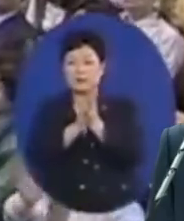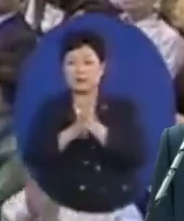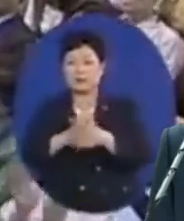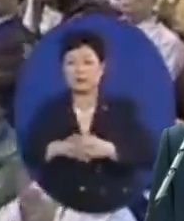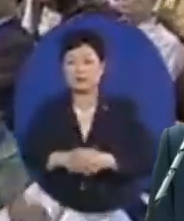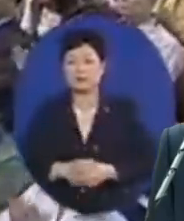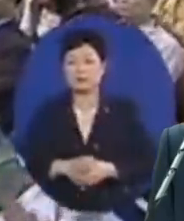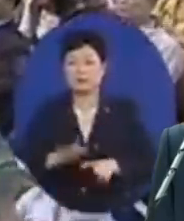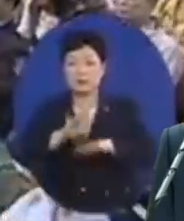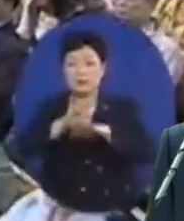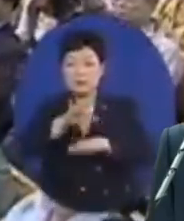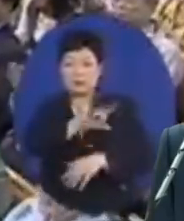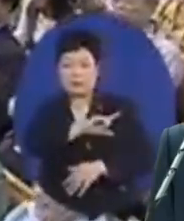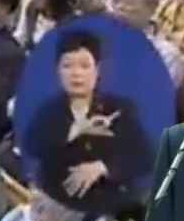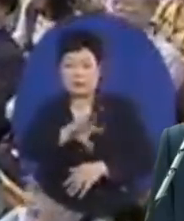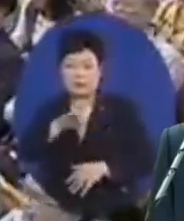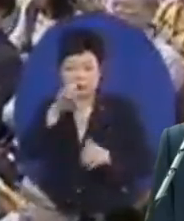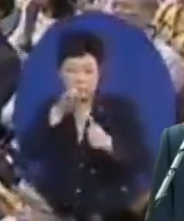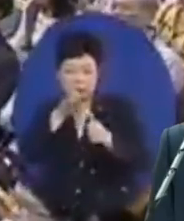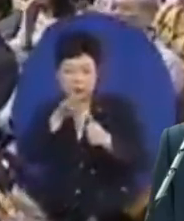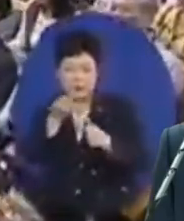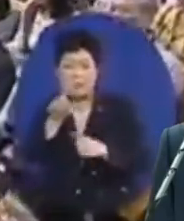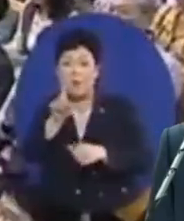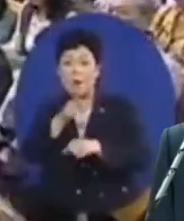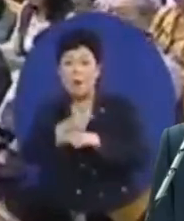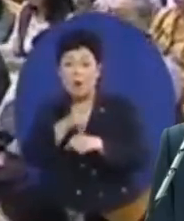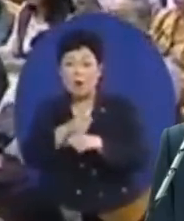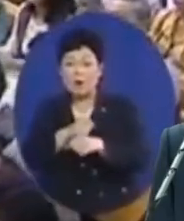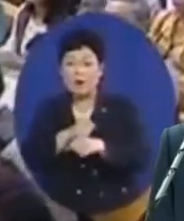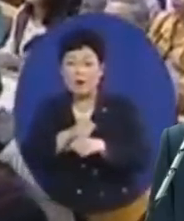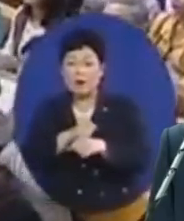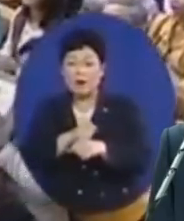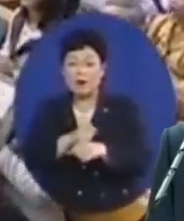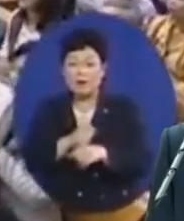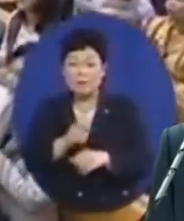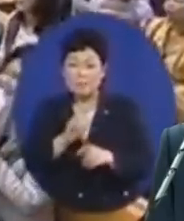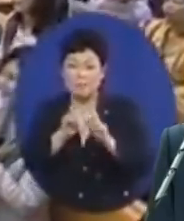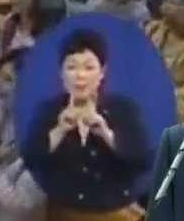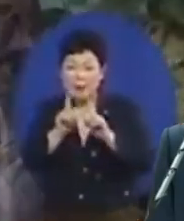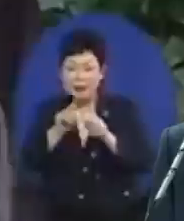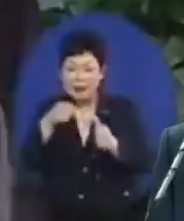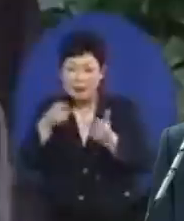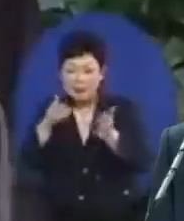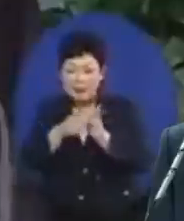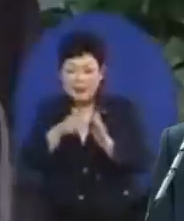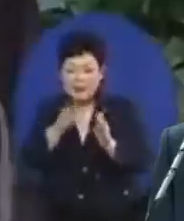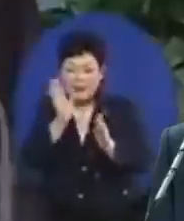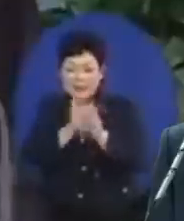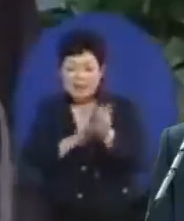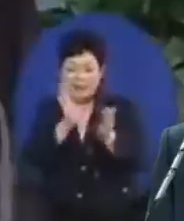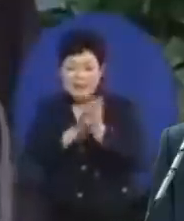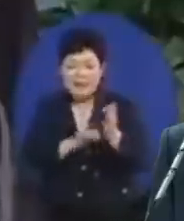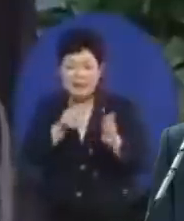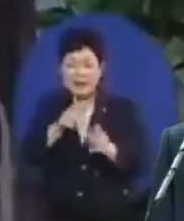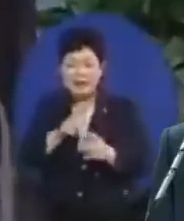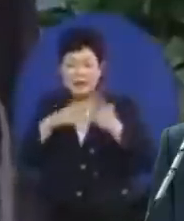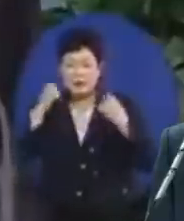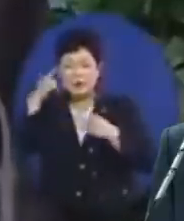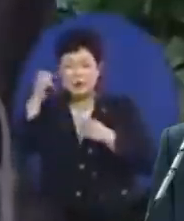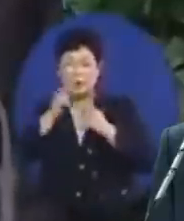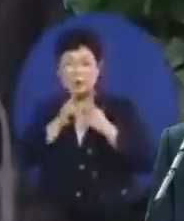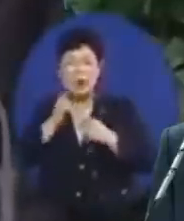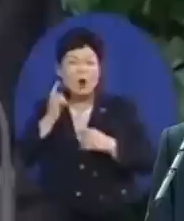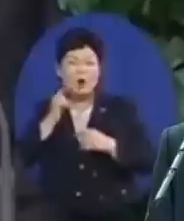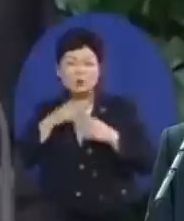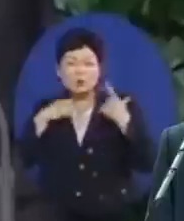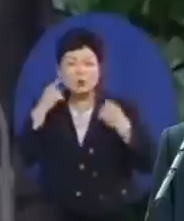마귀가 제일 먼저 여러분에게 속삭일 것입니다. 뭐라고 속삭였냐면 말해드릴까요? 야야야, 조영기 목사 말한 거 다 거짓말이다.